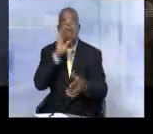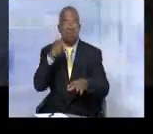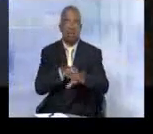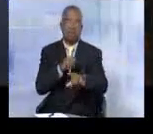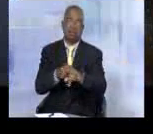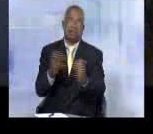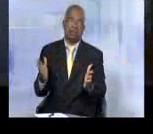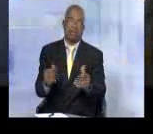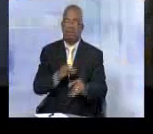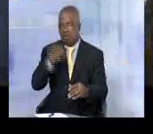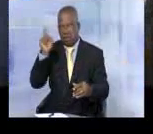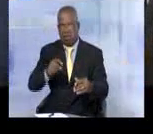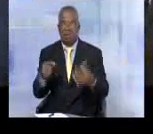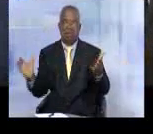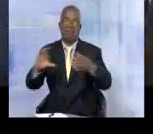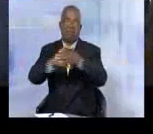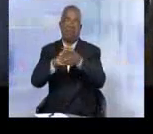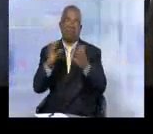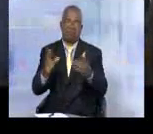réconciliation véritable dans le pays.